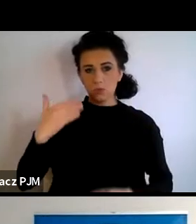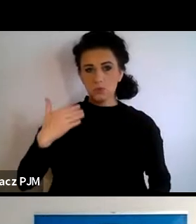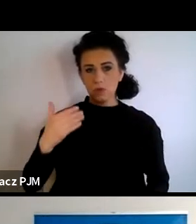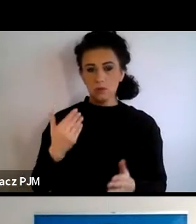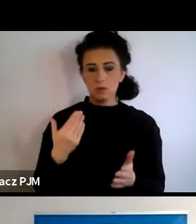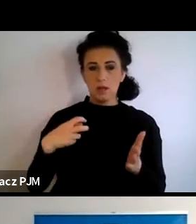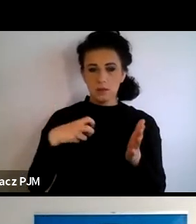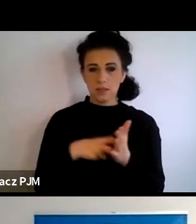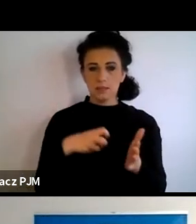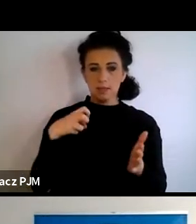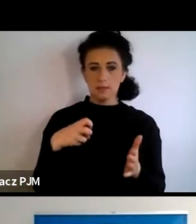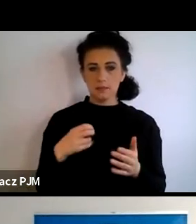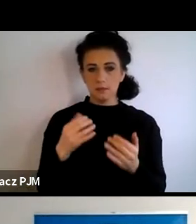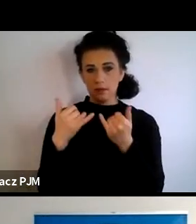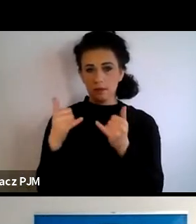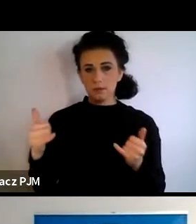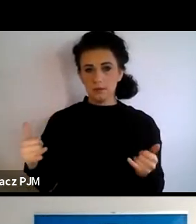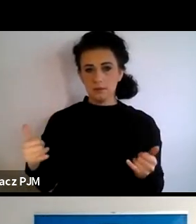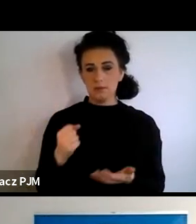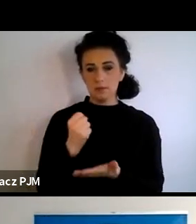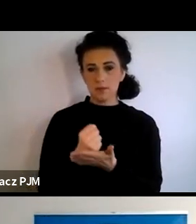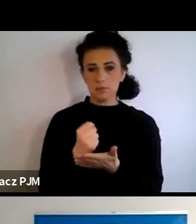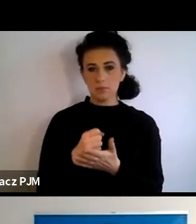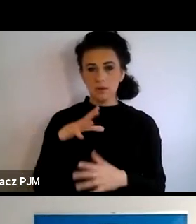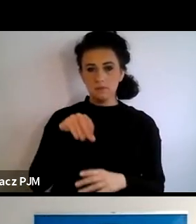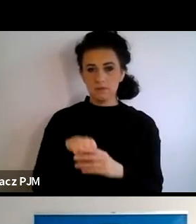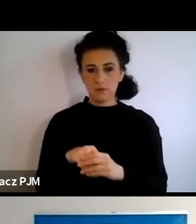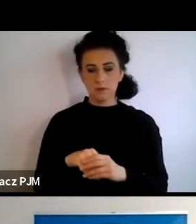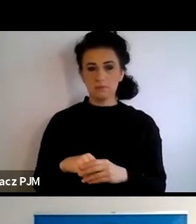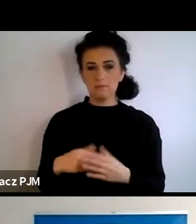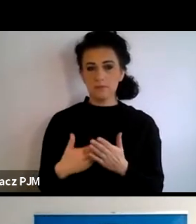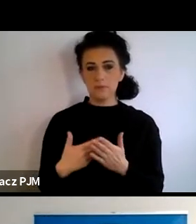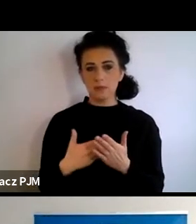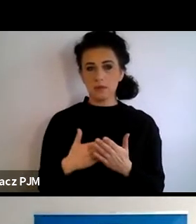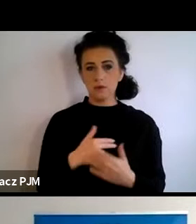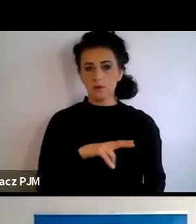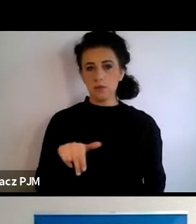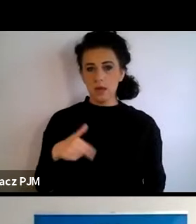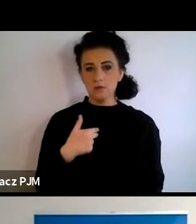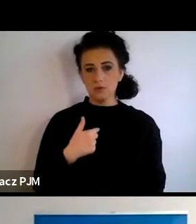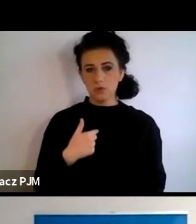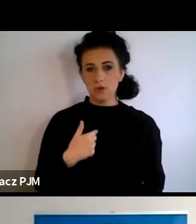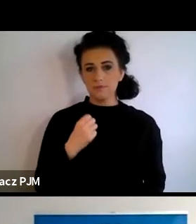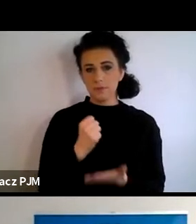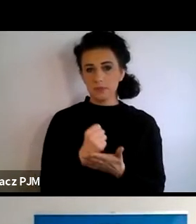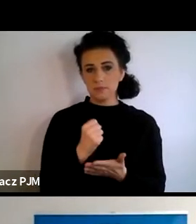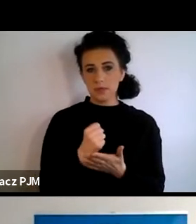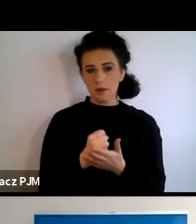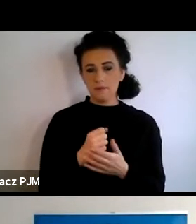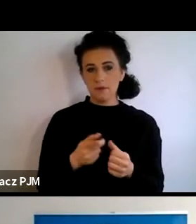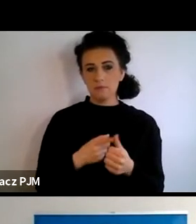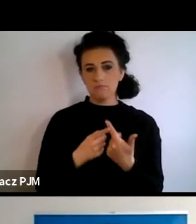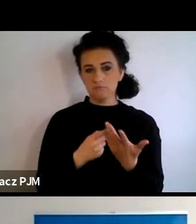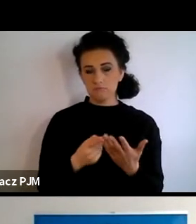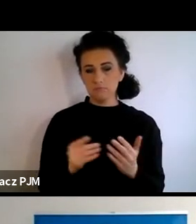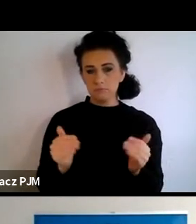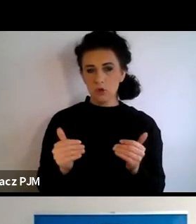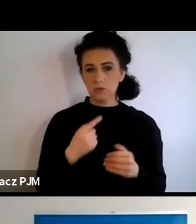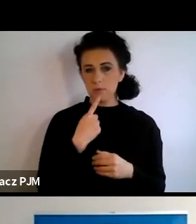licencji i innych kwestii, więc tak jakby te nasze wytyczne możemy gdzieś tam